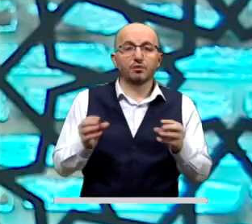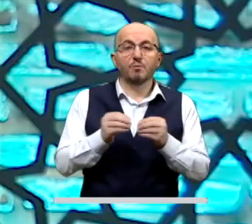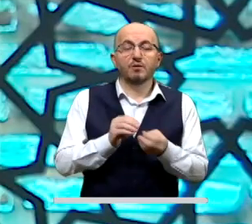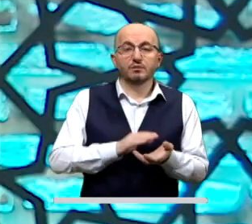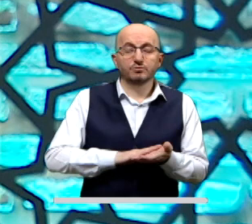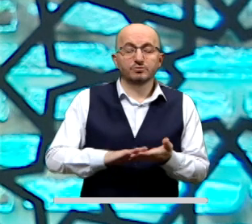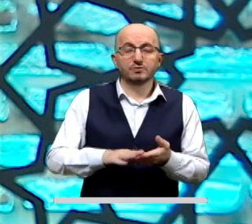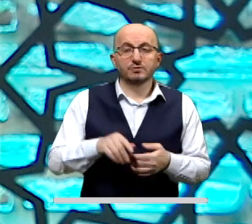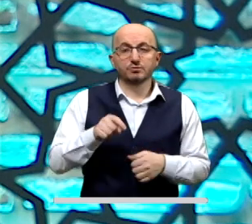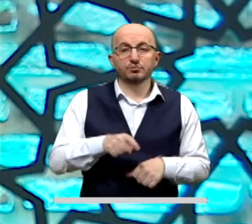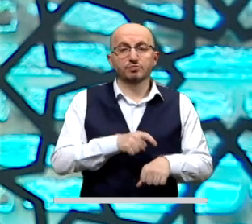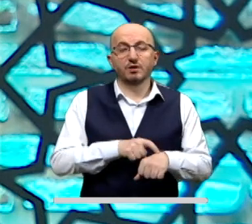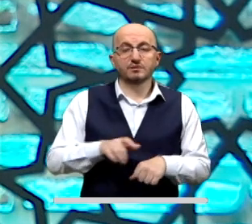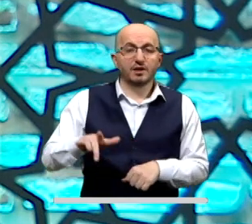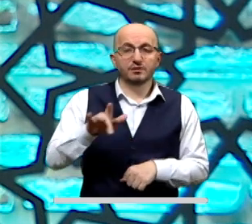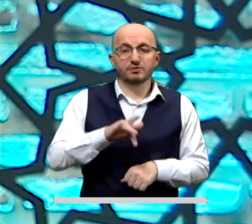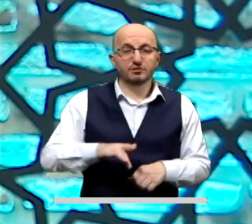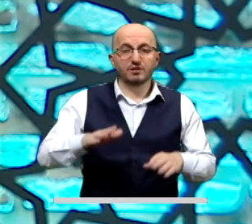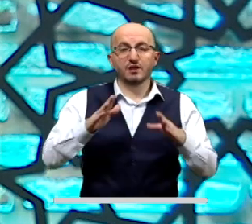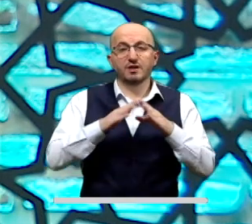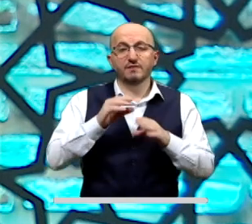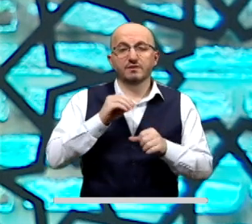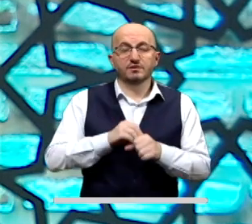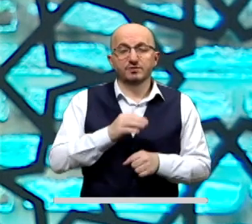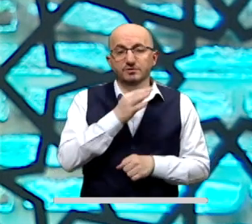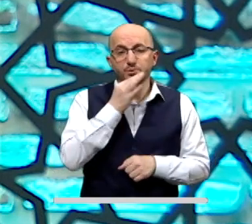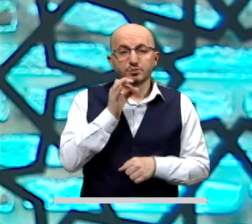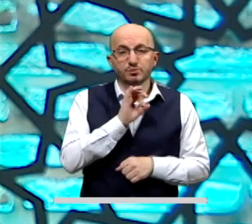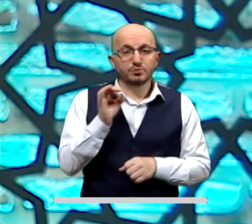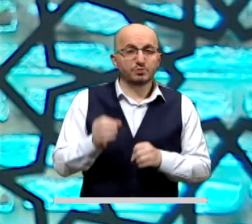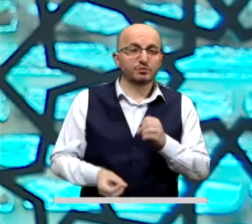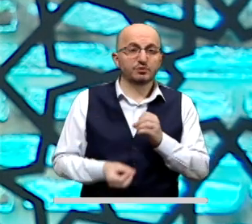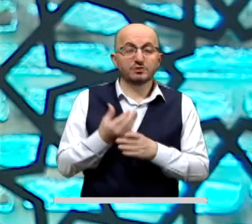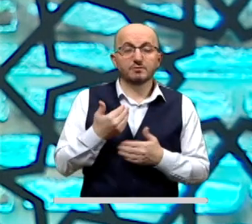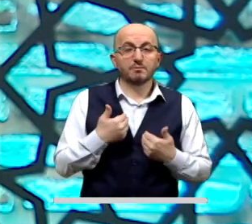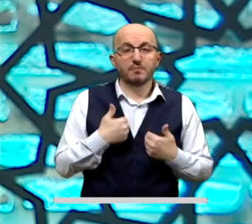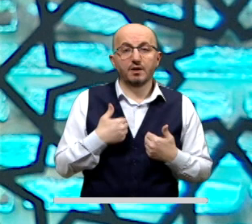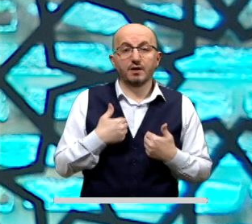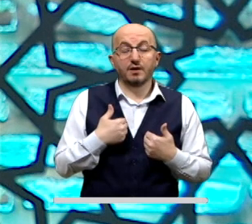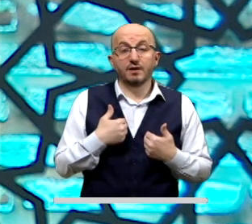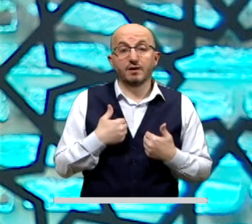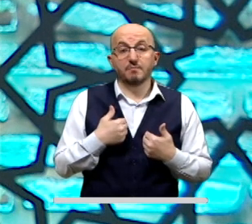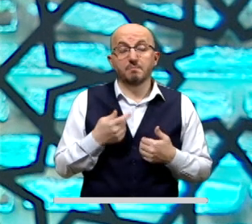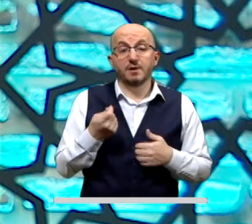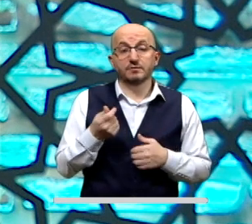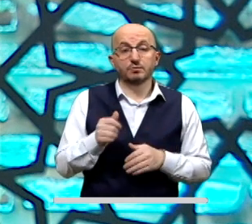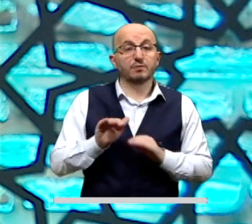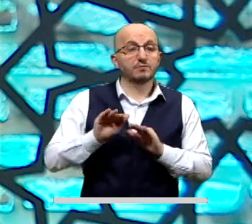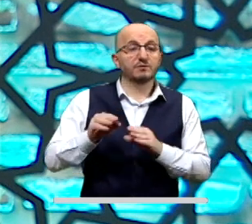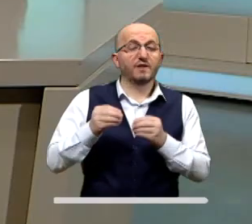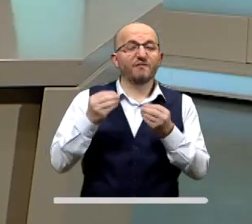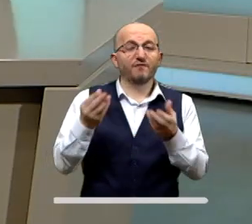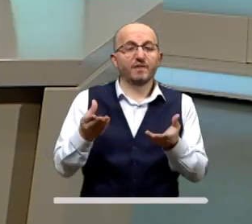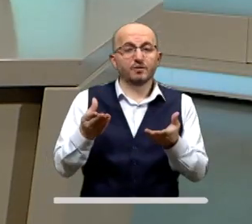şu anda işsiz evinin içinde huzursuzluk çıktı Ben mecburen tekrar kendine maddi olarak yardım ediyorum